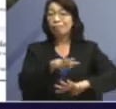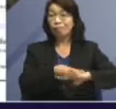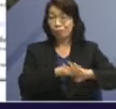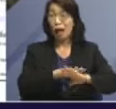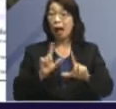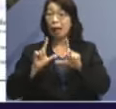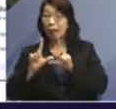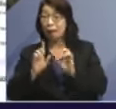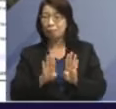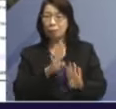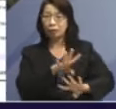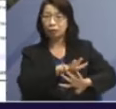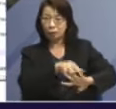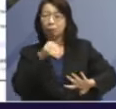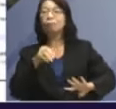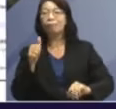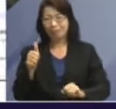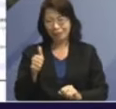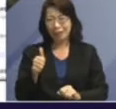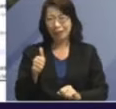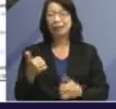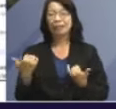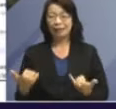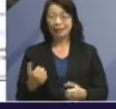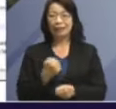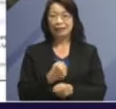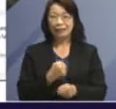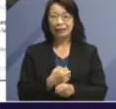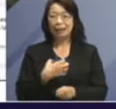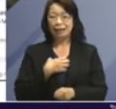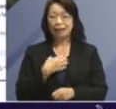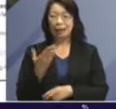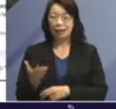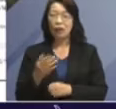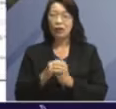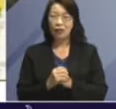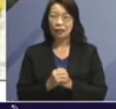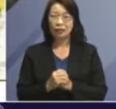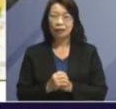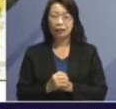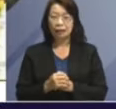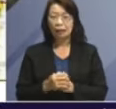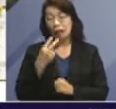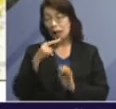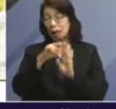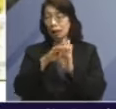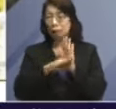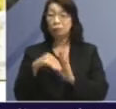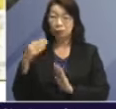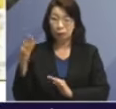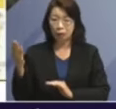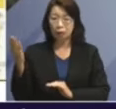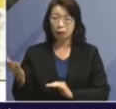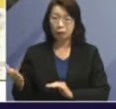อาจจะวิดีโอคอลไกลเกลี่ยกันทางไลน์ตกลงกันได้ก็เดี๋ยวเจ้าที่ศาลจะนัดมาทำยอมก็